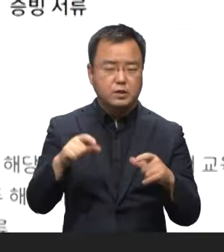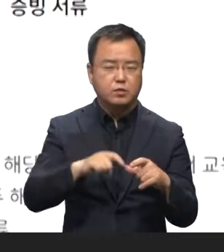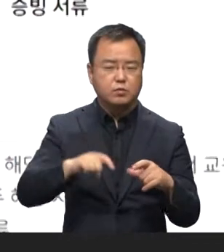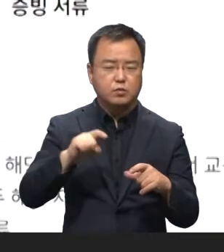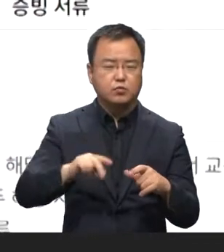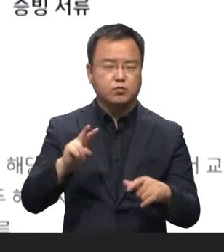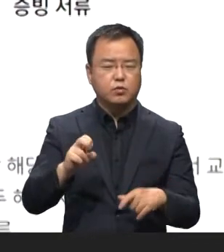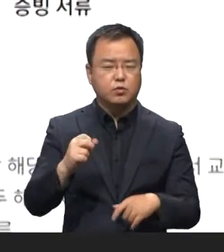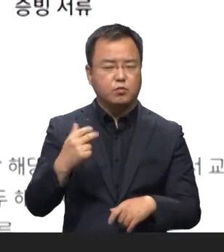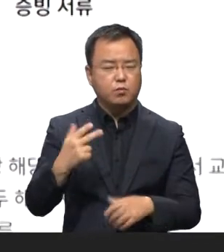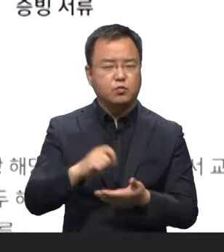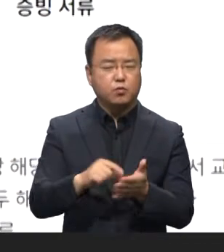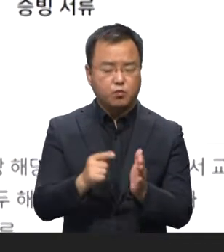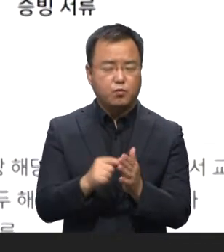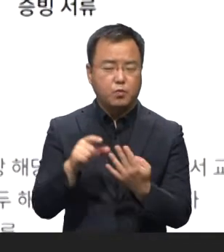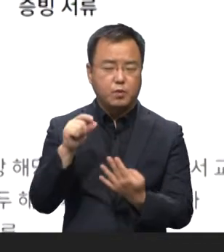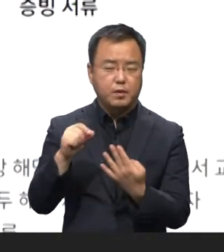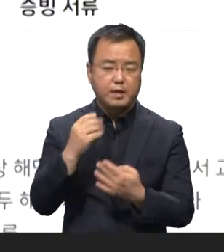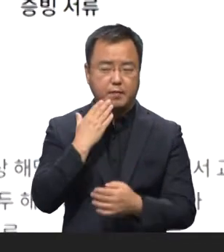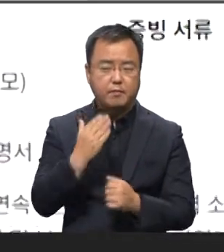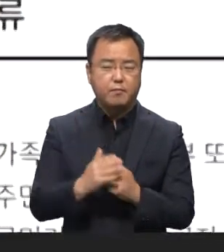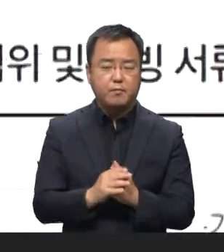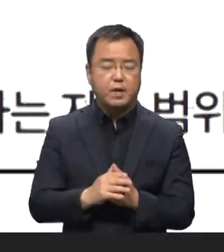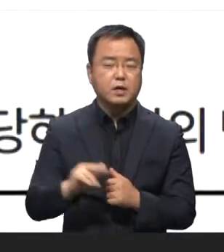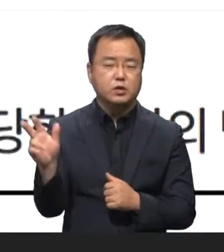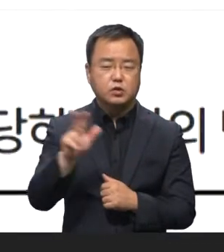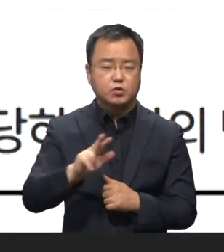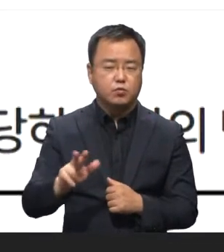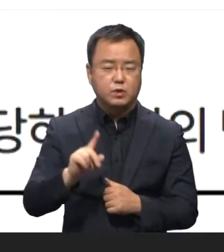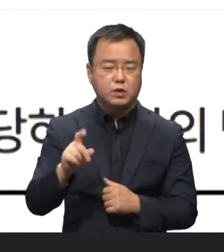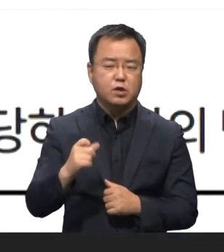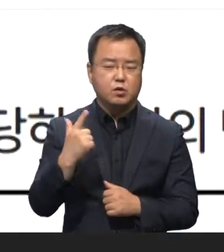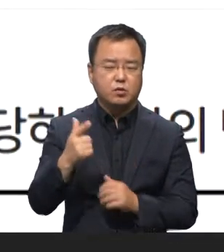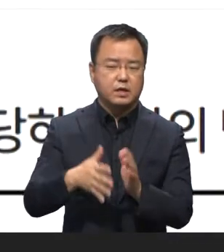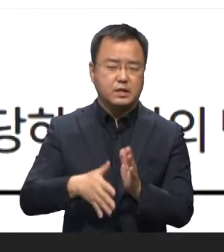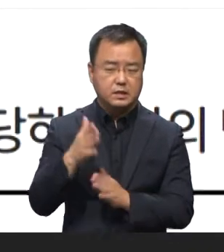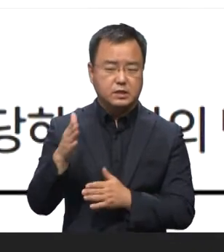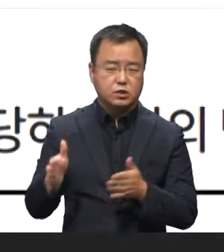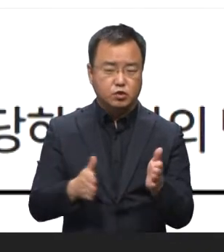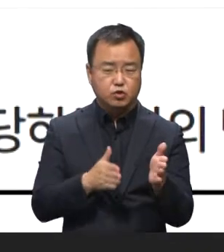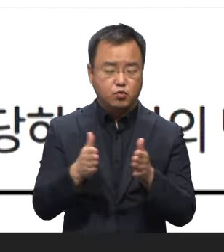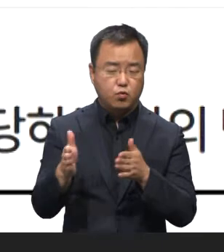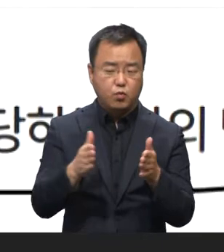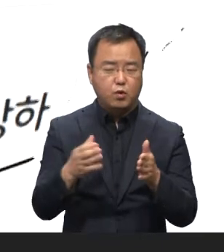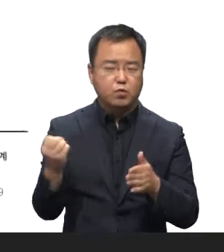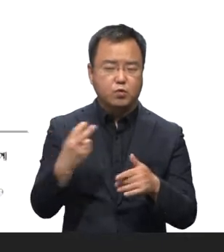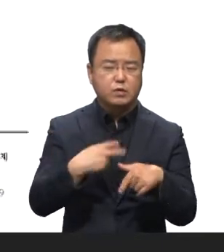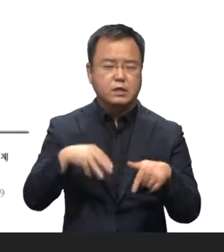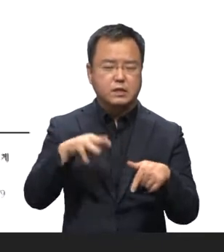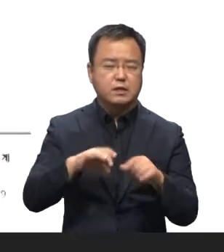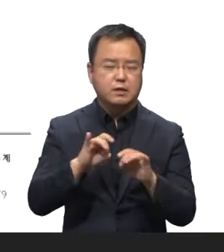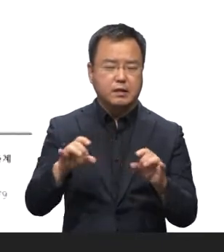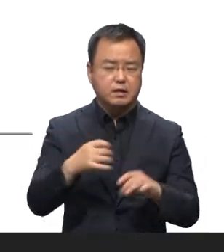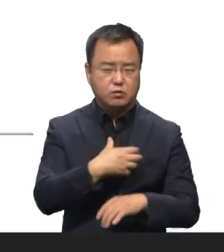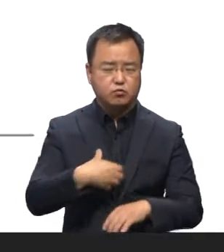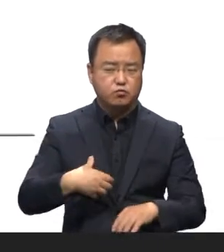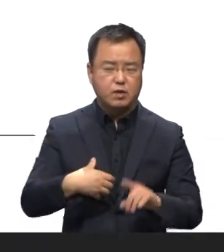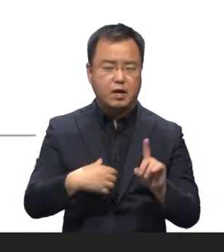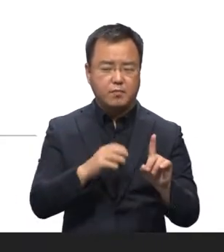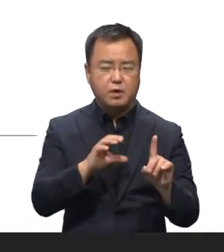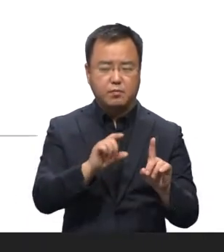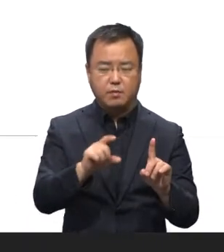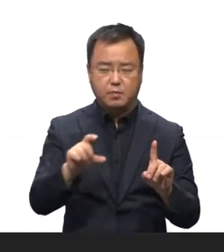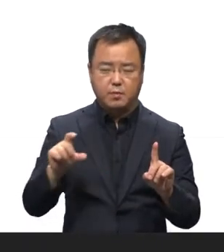인천의 10개 자치구를 포함해 전국 16개 시도에서 한 명씩 선발할 수 있는 겁니다 하지만 지난해 이